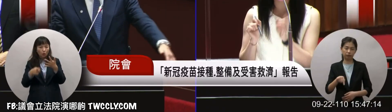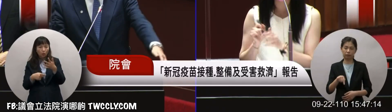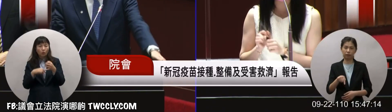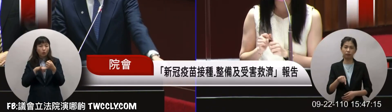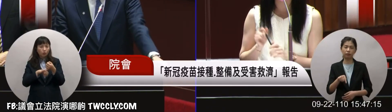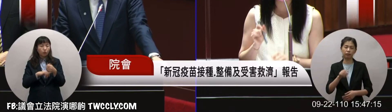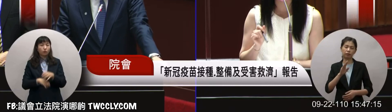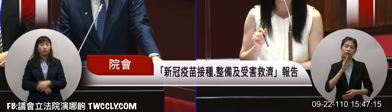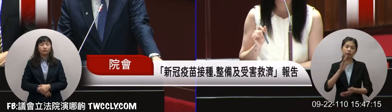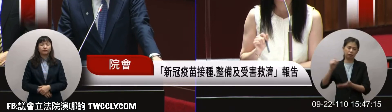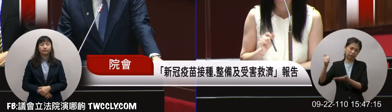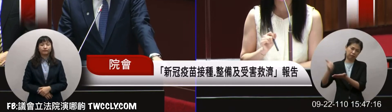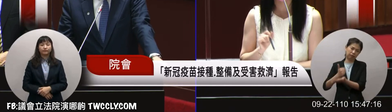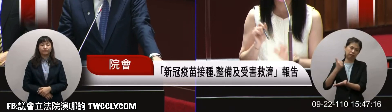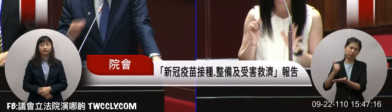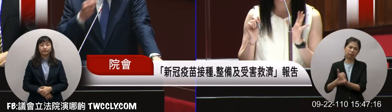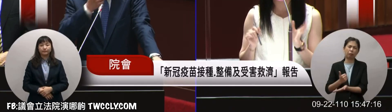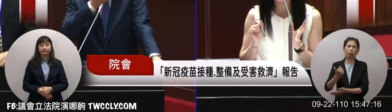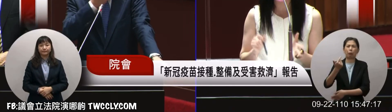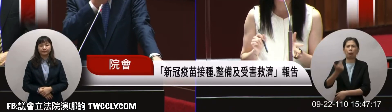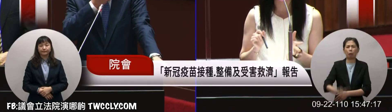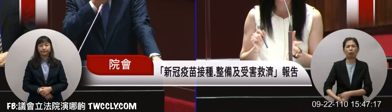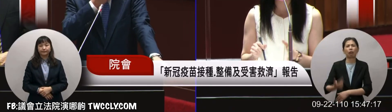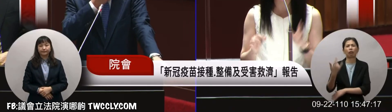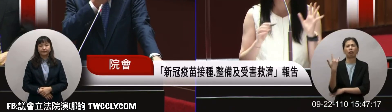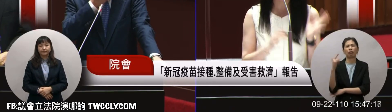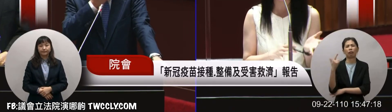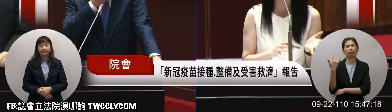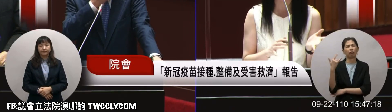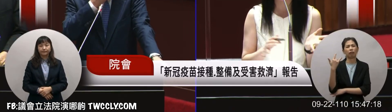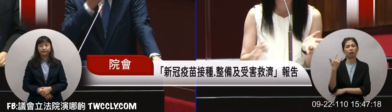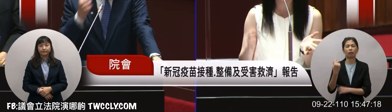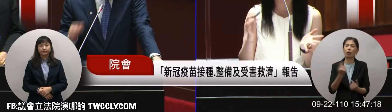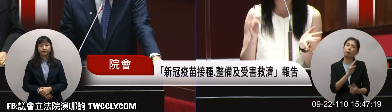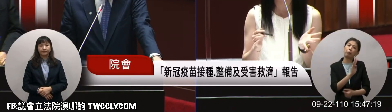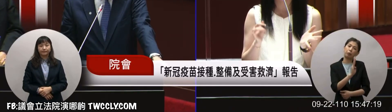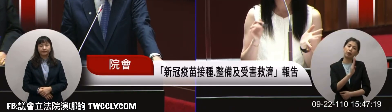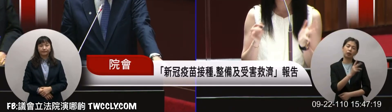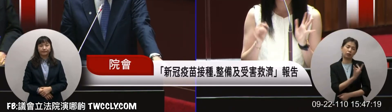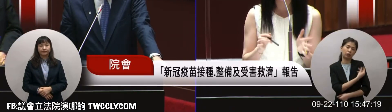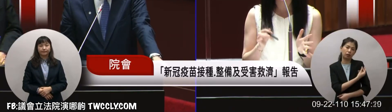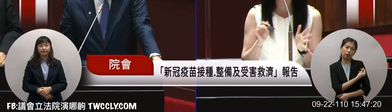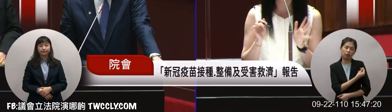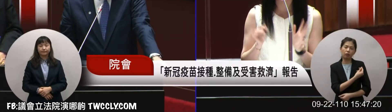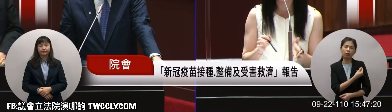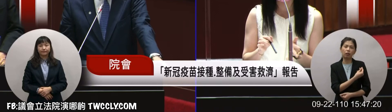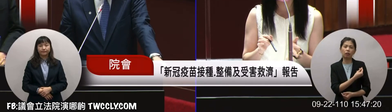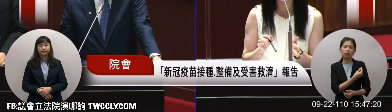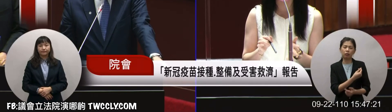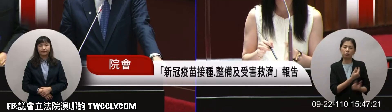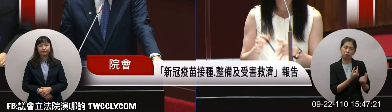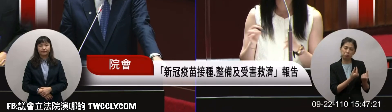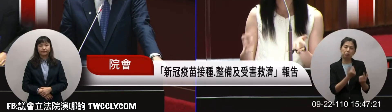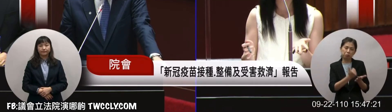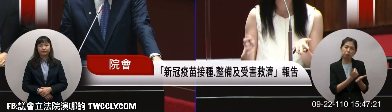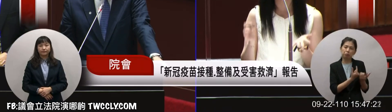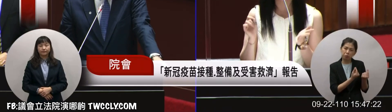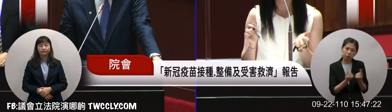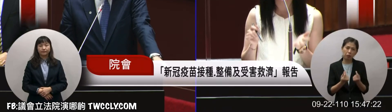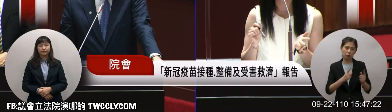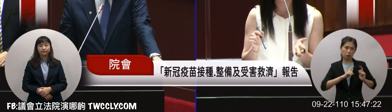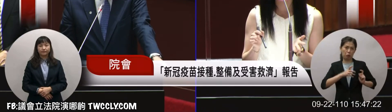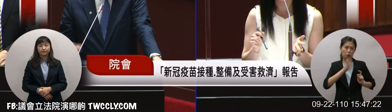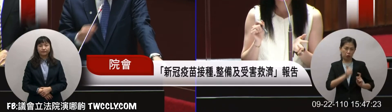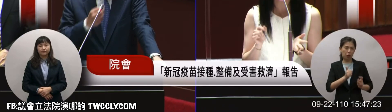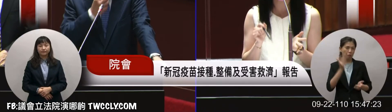的出货进度一直都是大家所比较担心的，因为你像 BNT 可能它可以出货进度比较稳定哦。郭台铭说